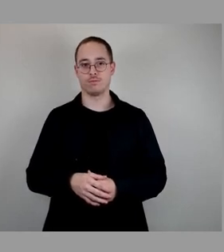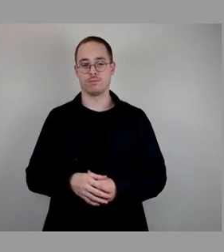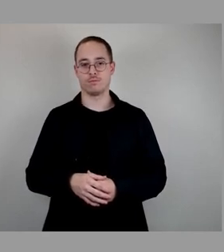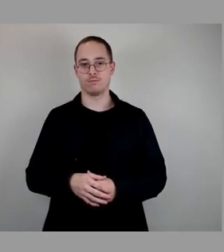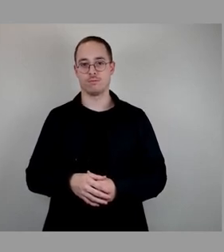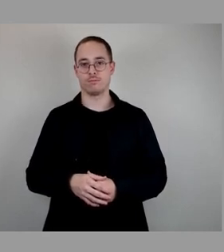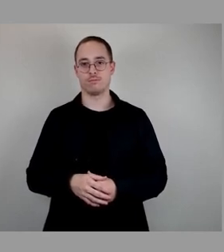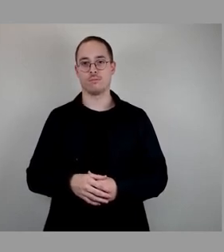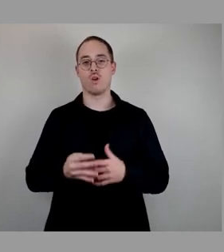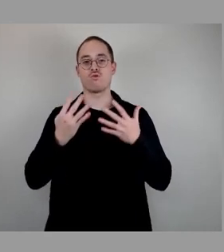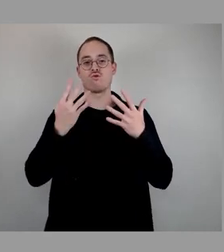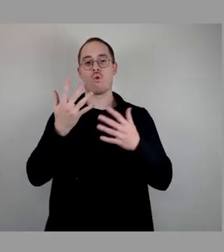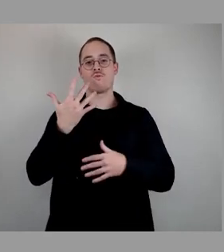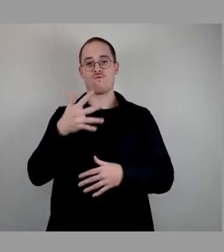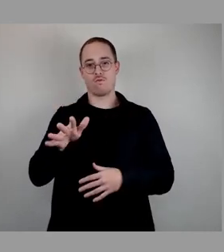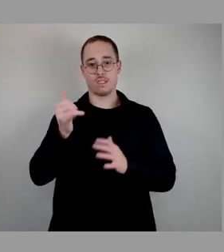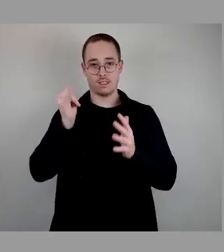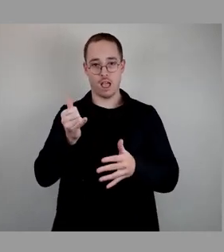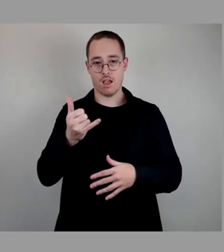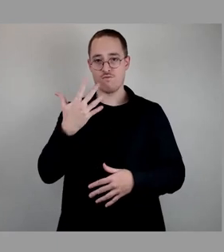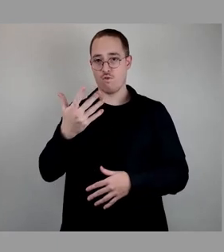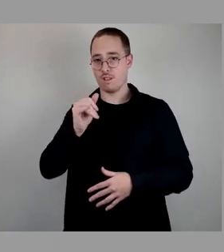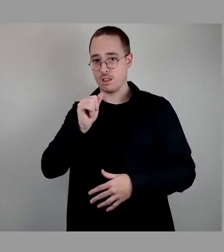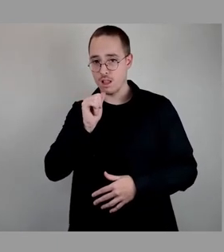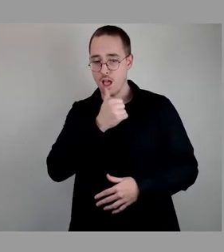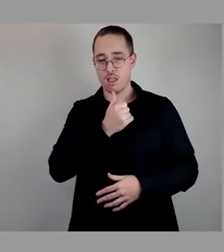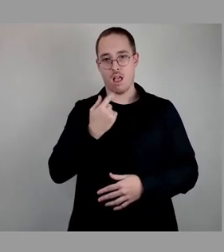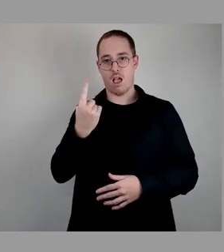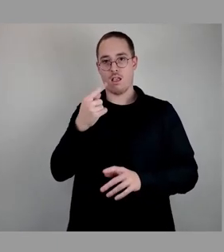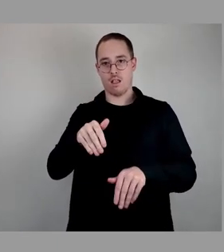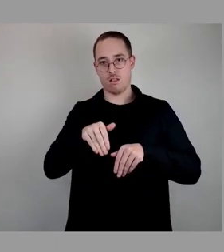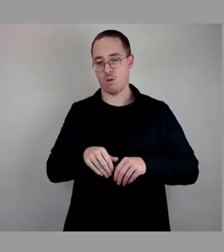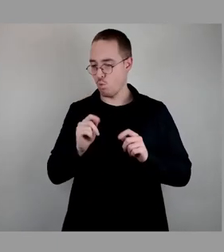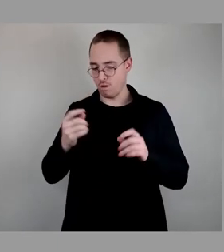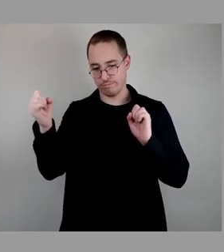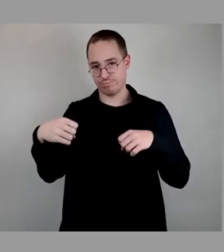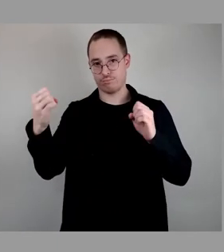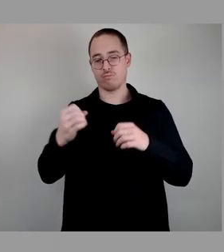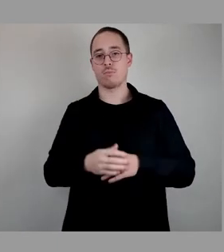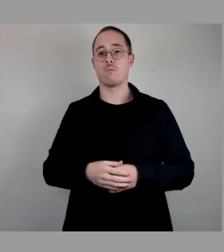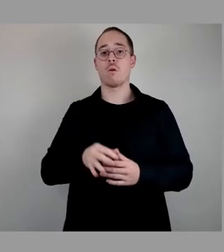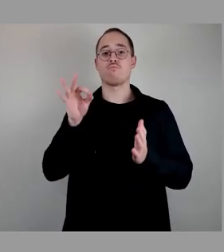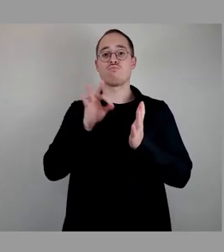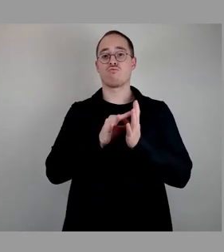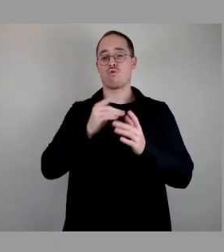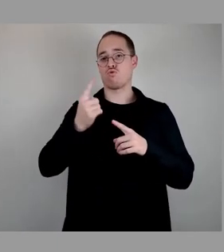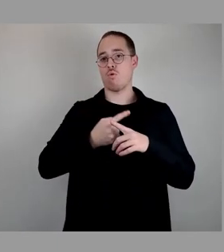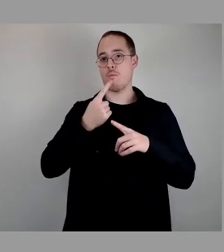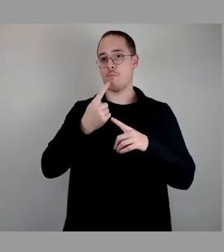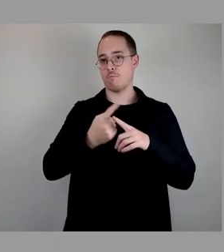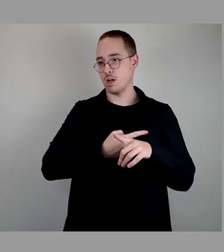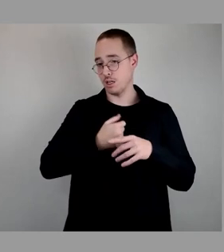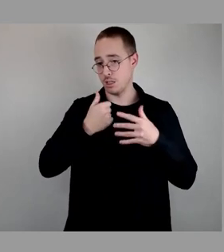59 ja, 59 nein, Enthaltungen, so beschlossen. Wir kommen zum Punkt Nr. 6.